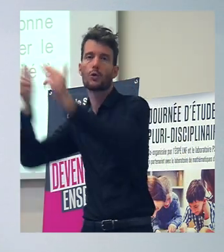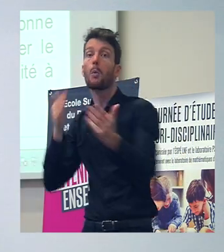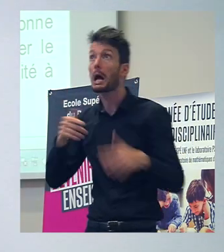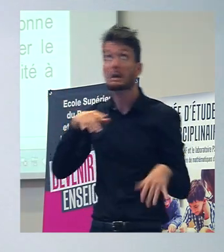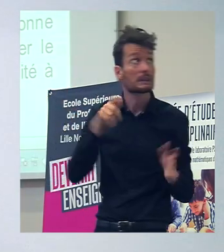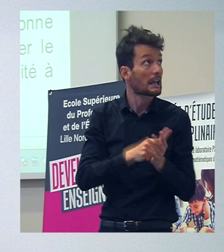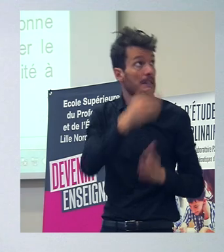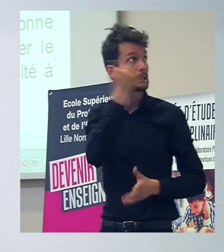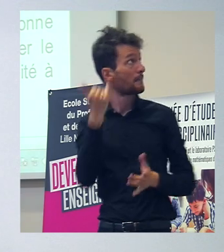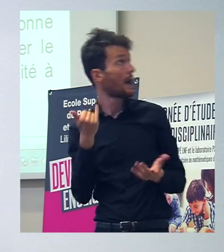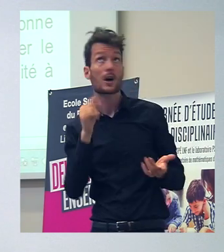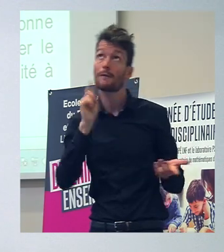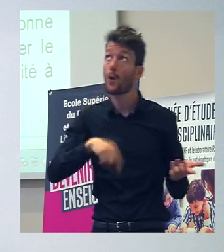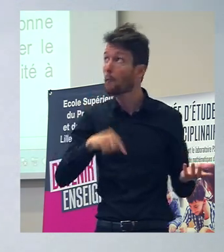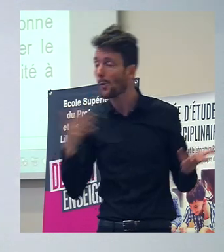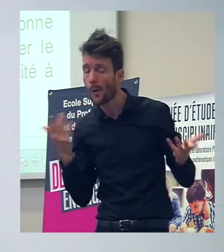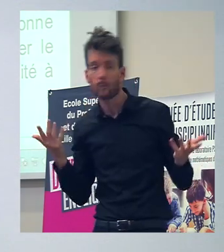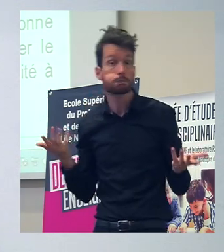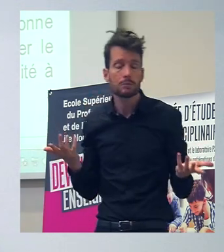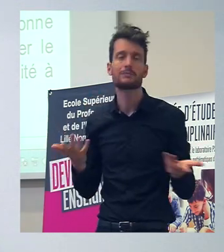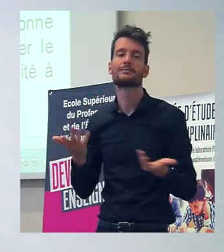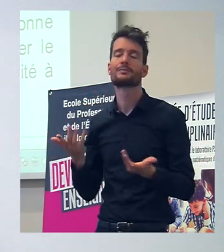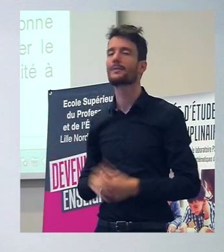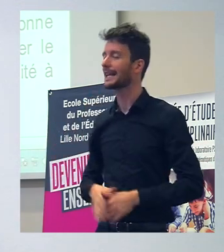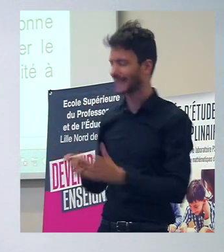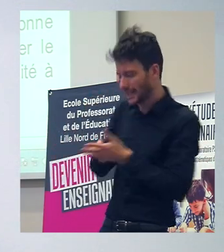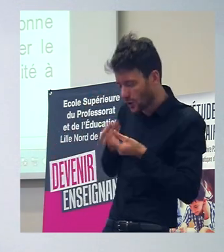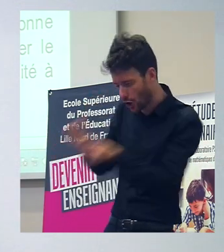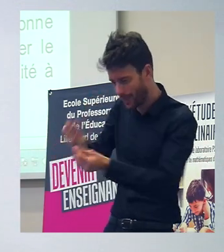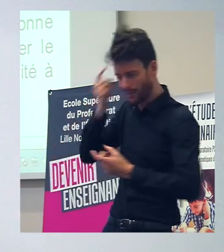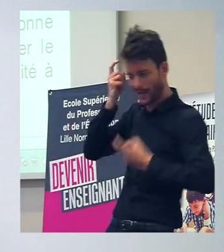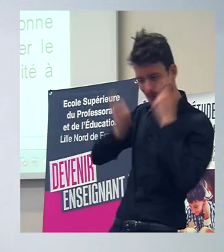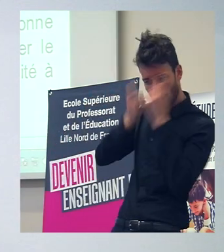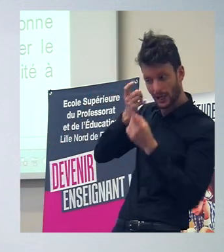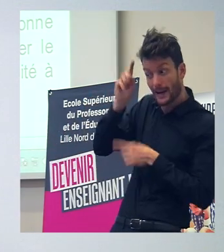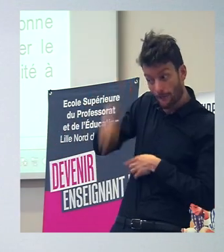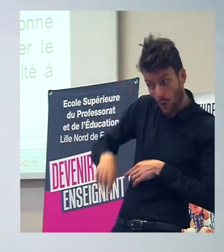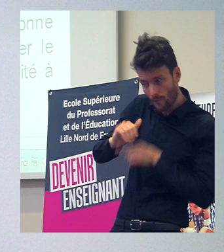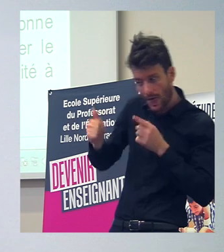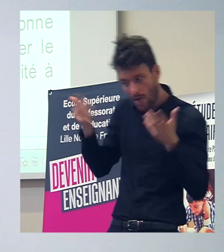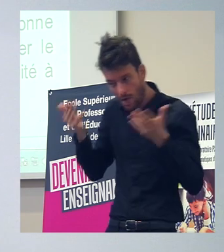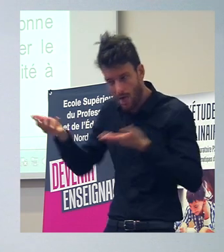Donc, le fait de faire réfléchir nos élèves à ce qu'il faut faire est quand même